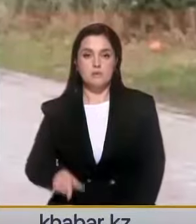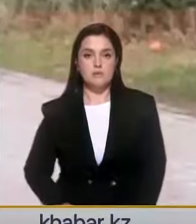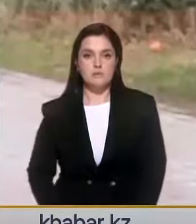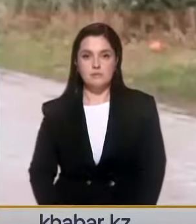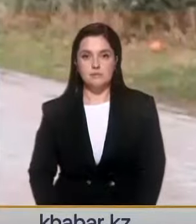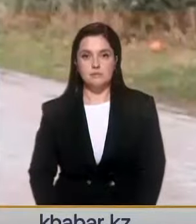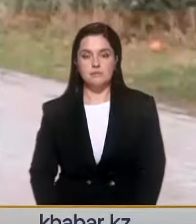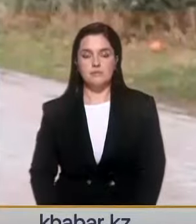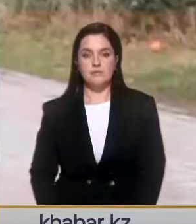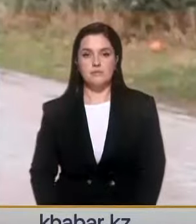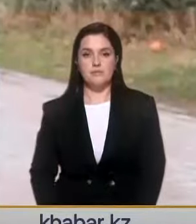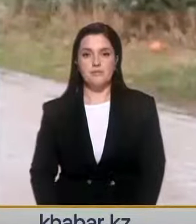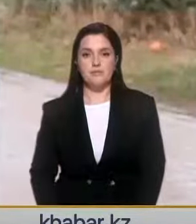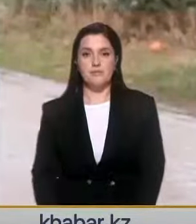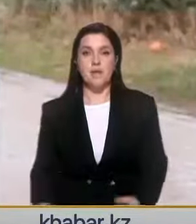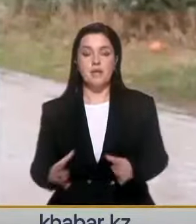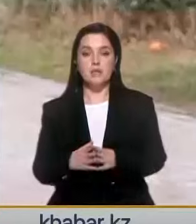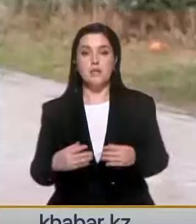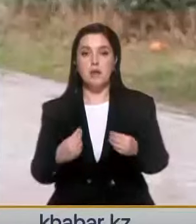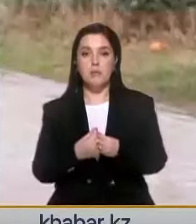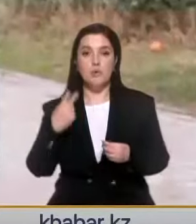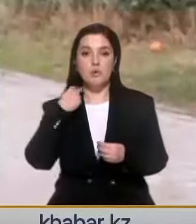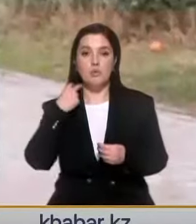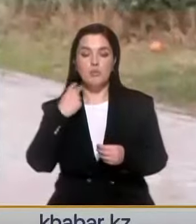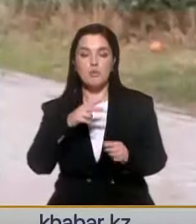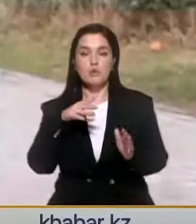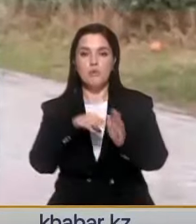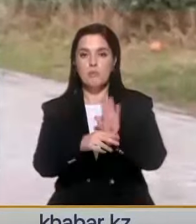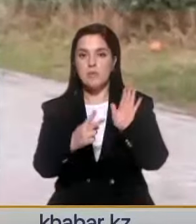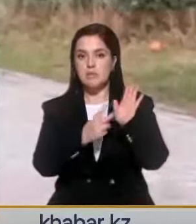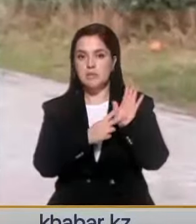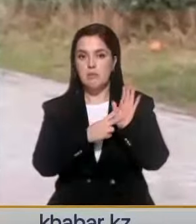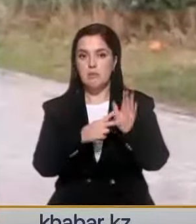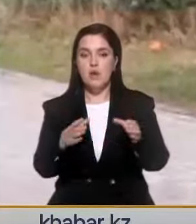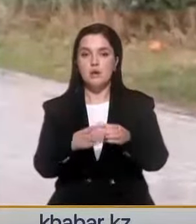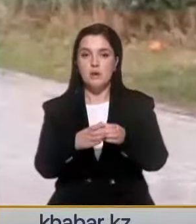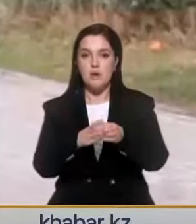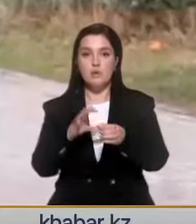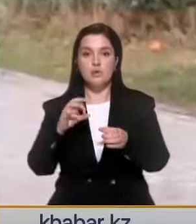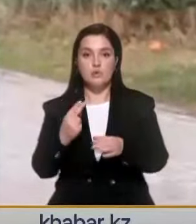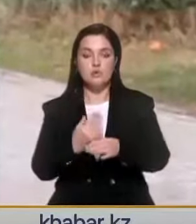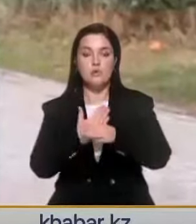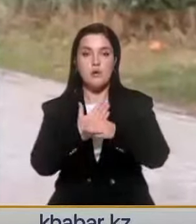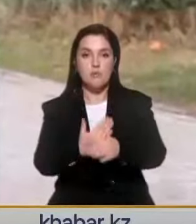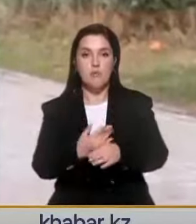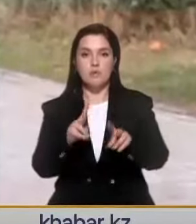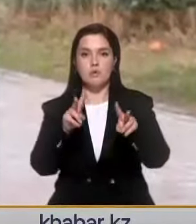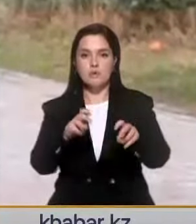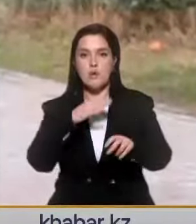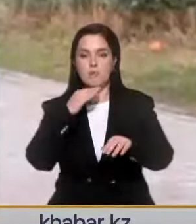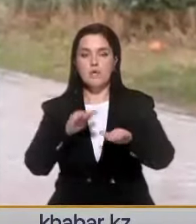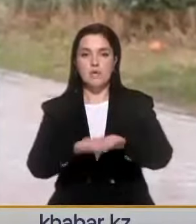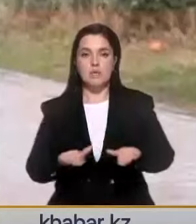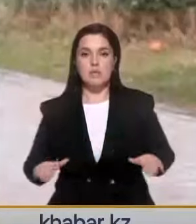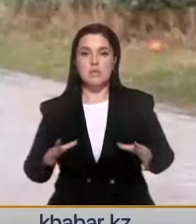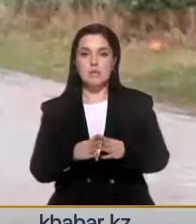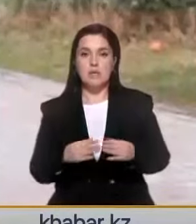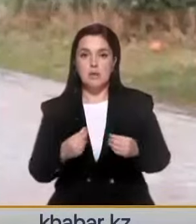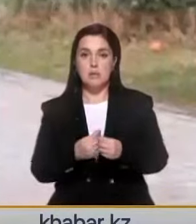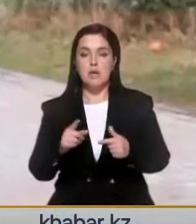те семья осуждённого должна входить в одну из се категорий име статус многодетной семь или